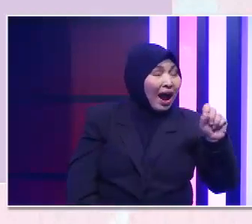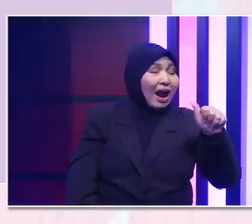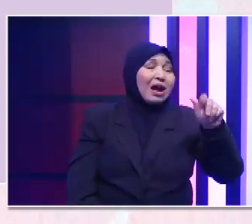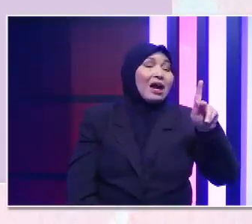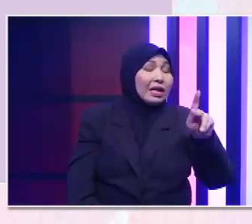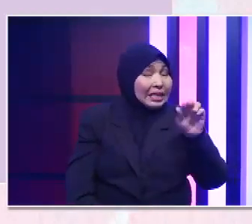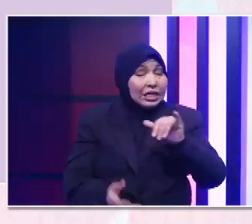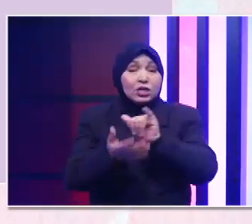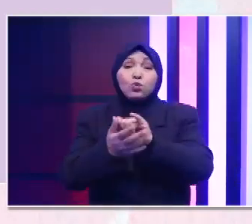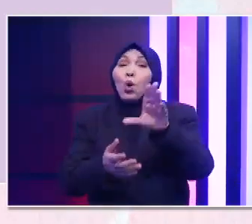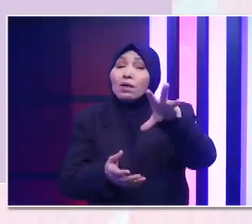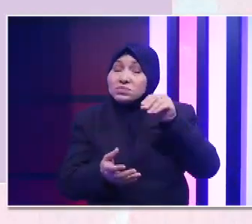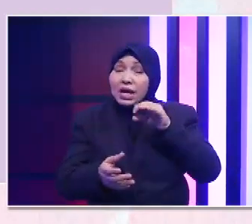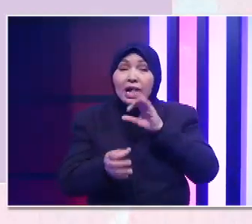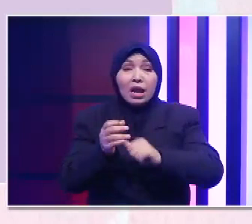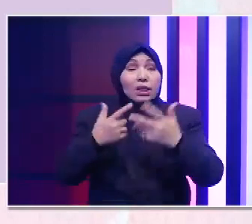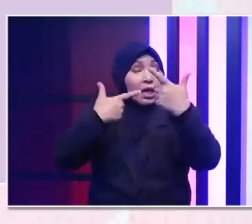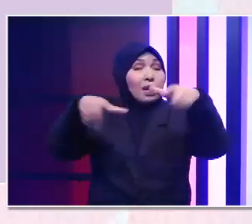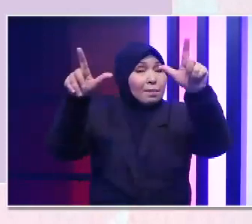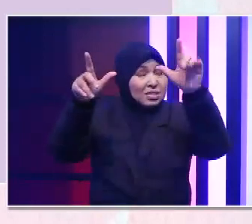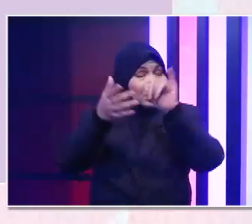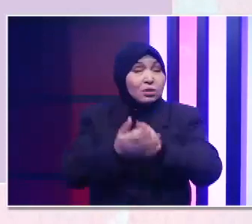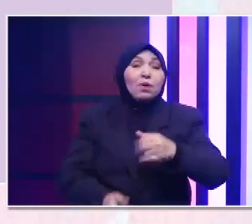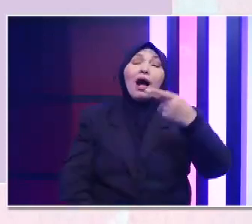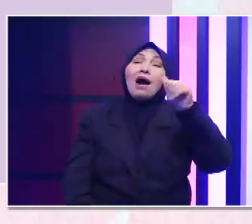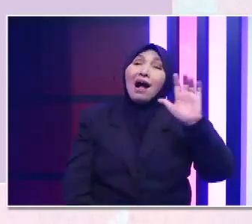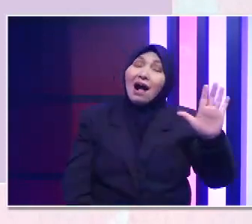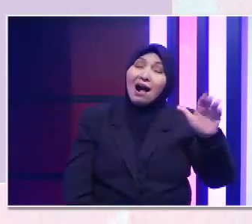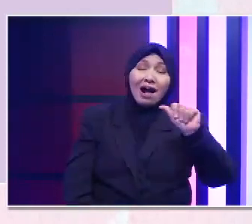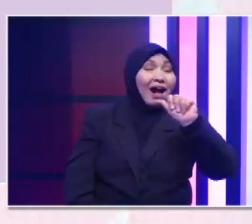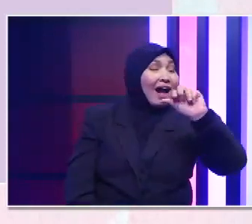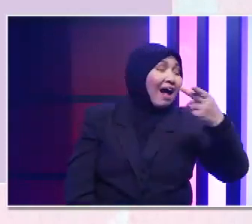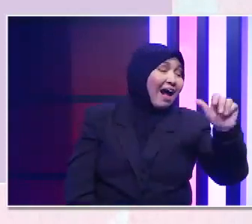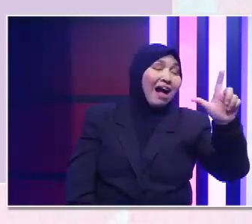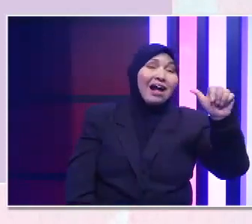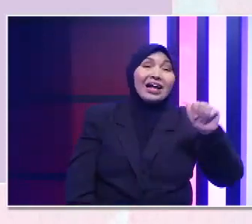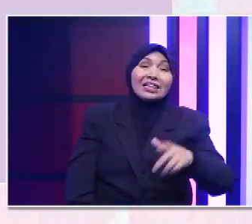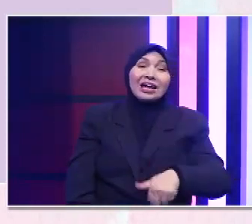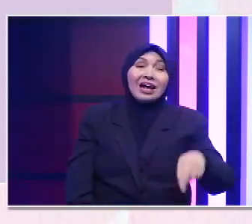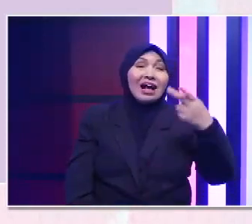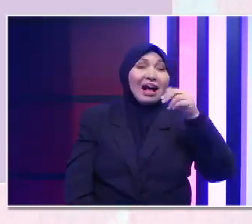itu Hamzah kalau huruf yang terlepas warnanya seperti ha itu sebuah